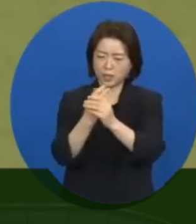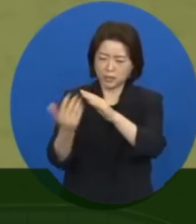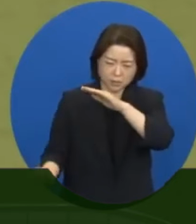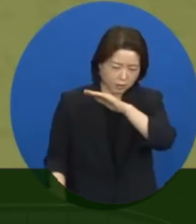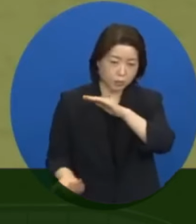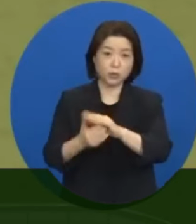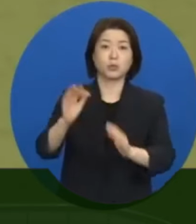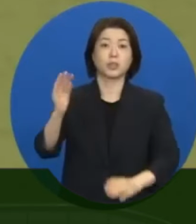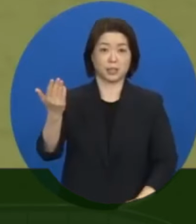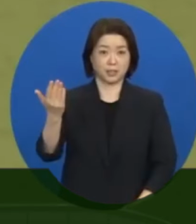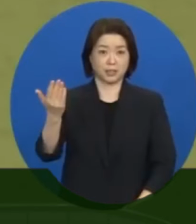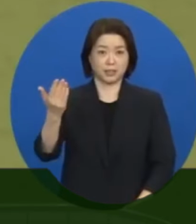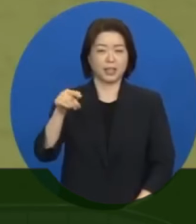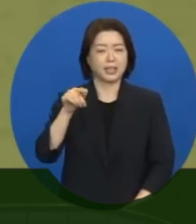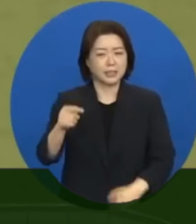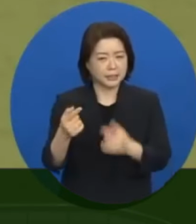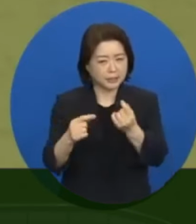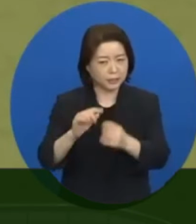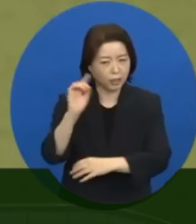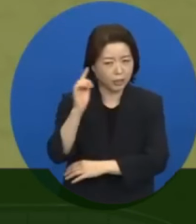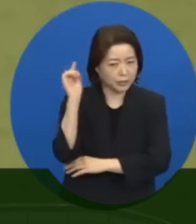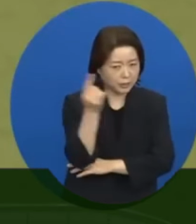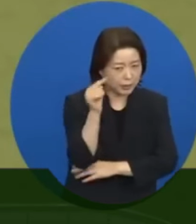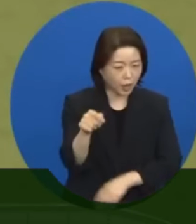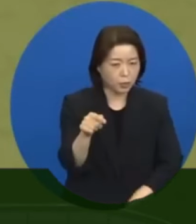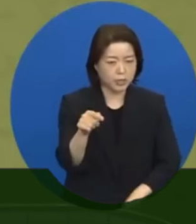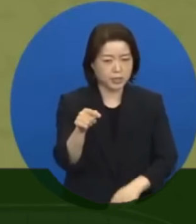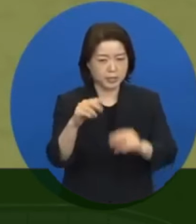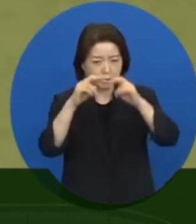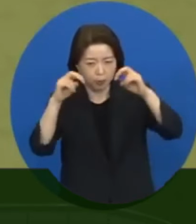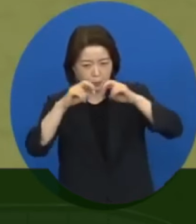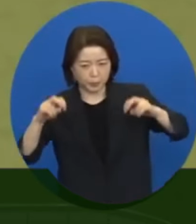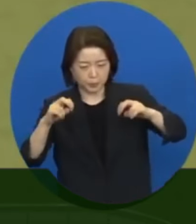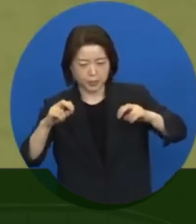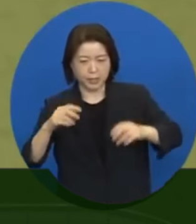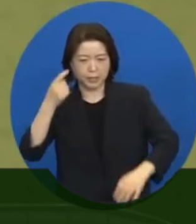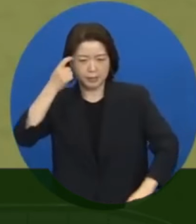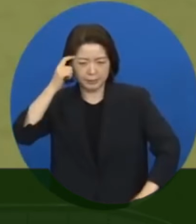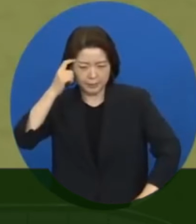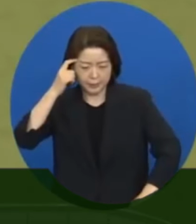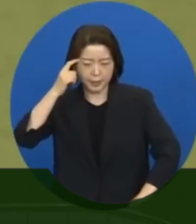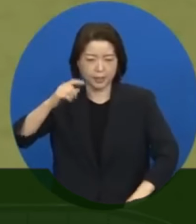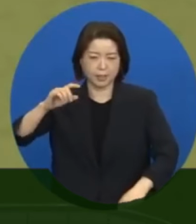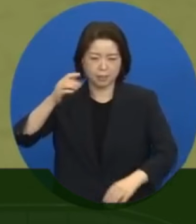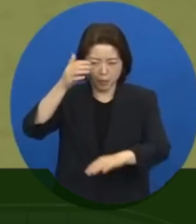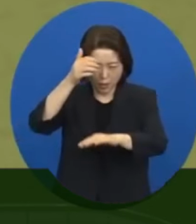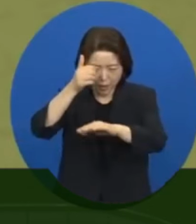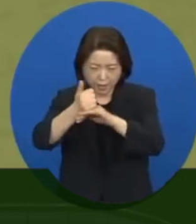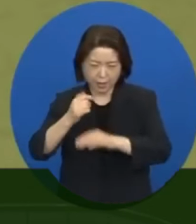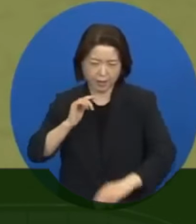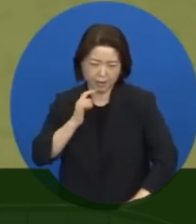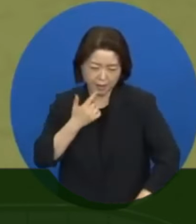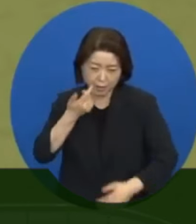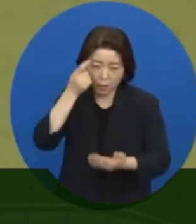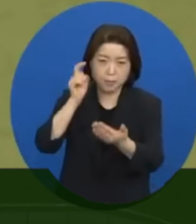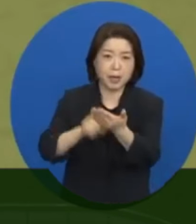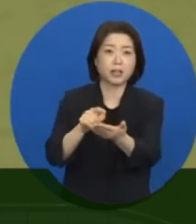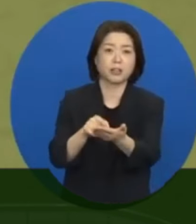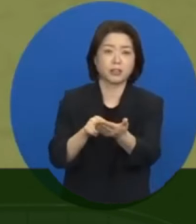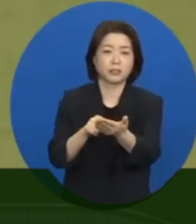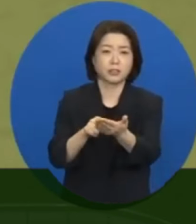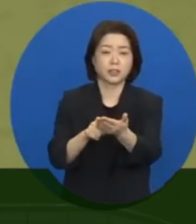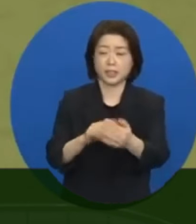것이죠 하나님은 그러한 다을 샅 의도적으로 찾아내고 다은 그분의 마음에